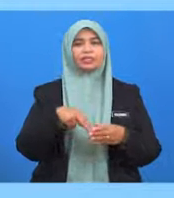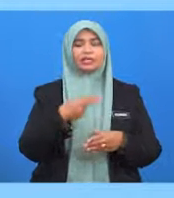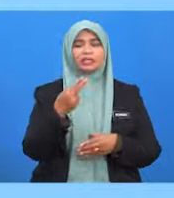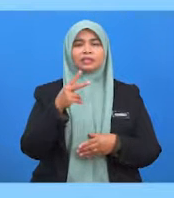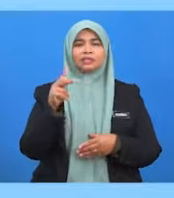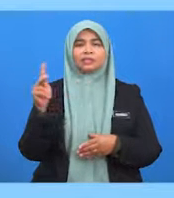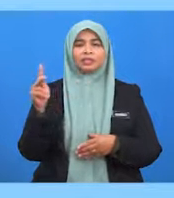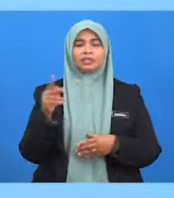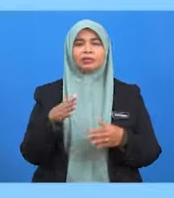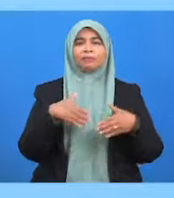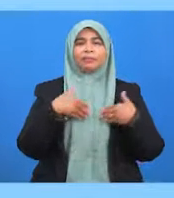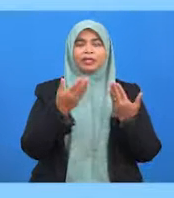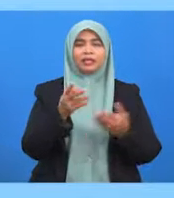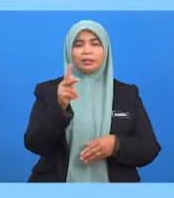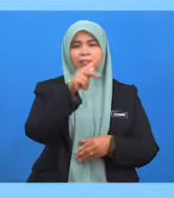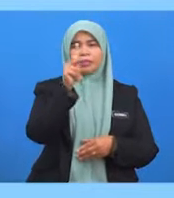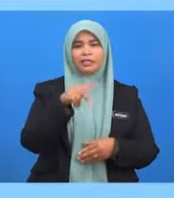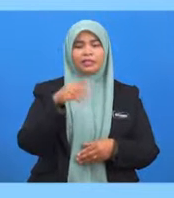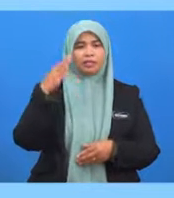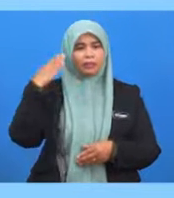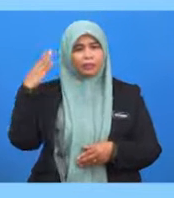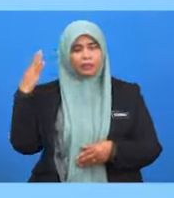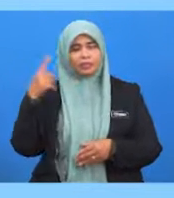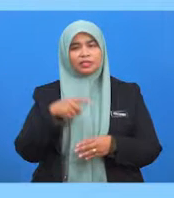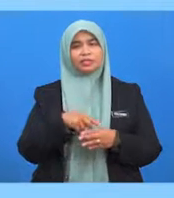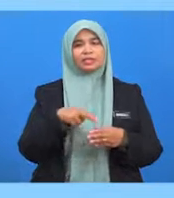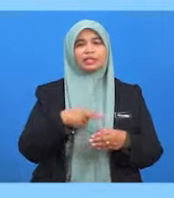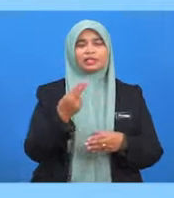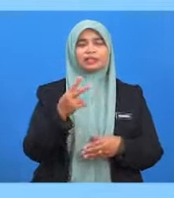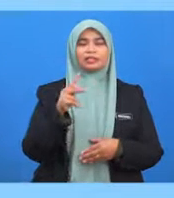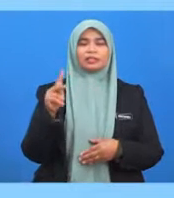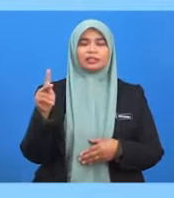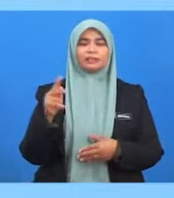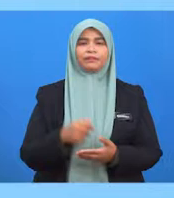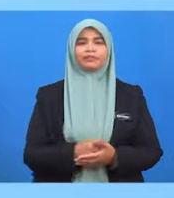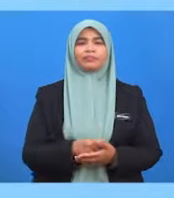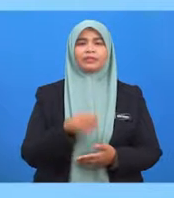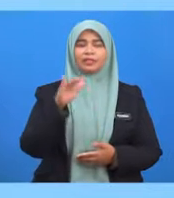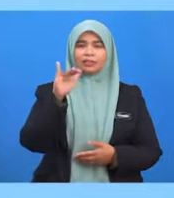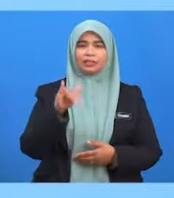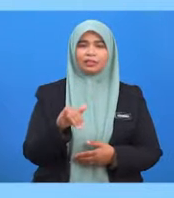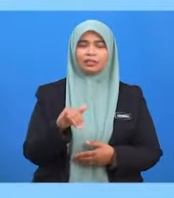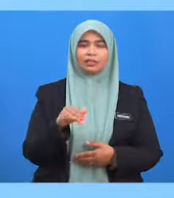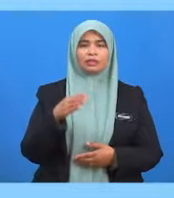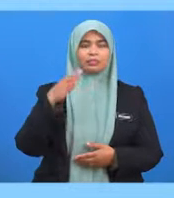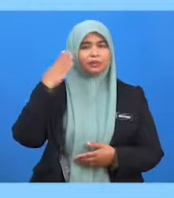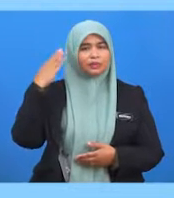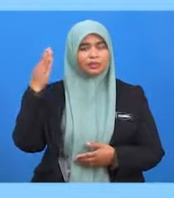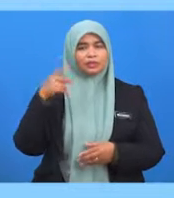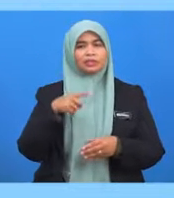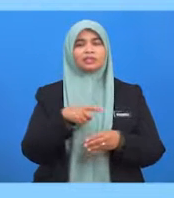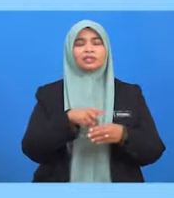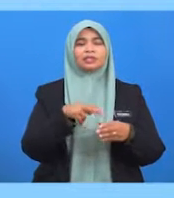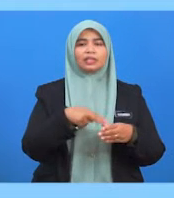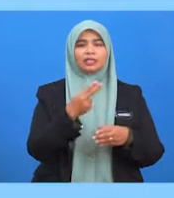dihasilkan? Cikgu ulang, bagaimanakah bunyi dihasilkan? Ya, bunyi